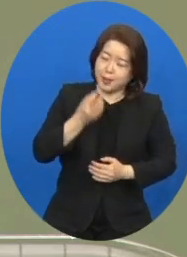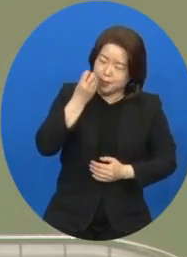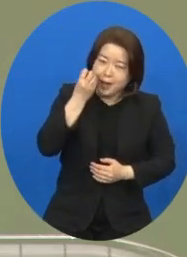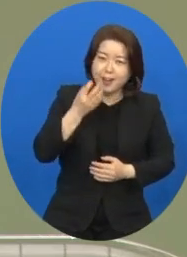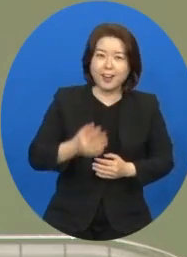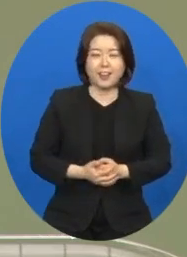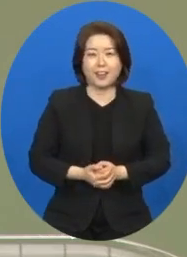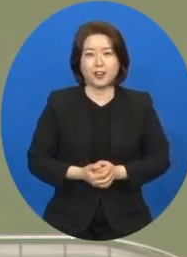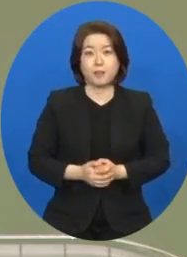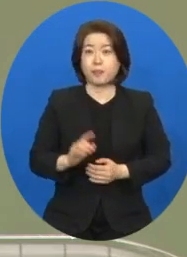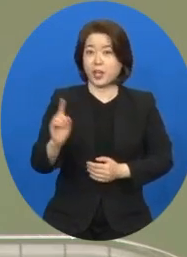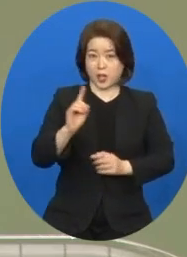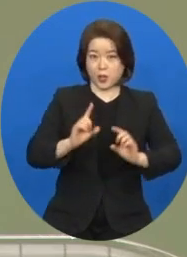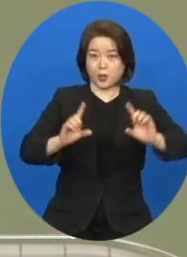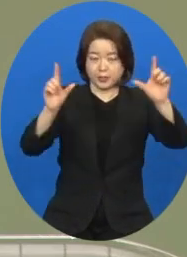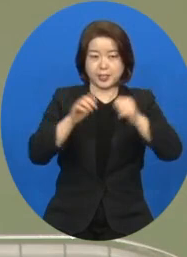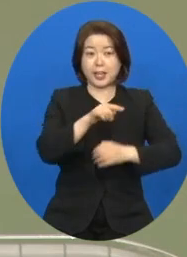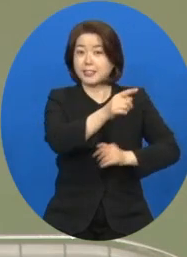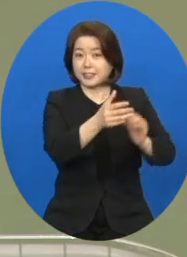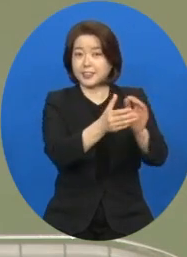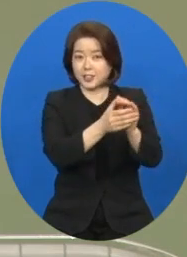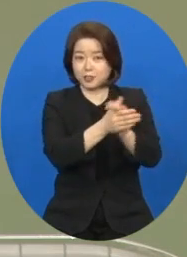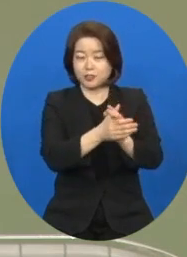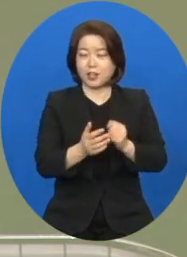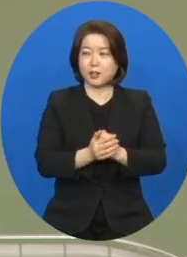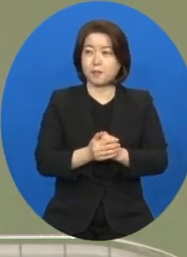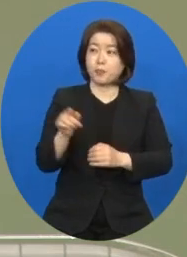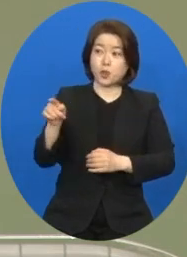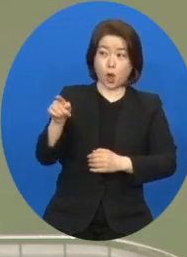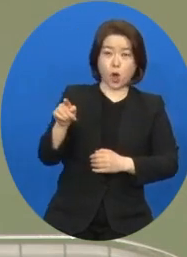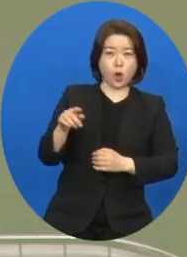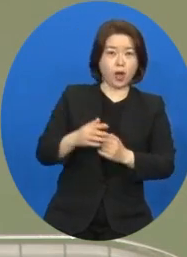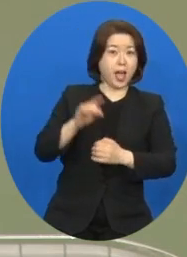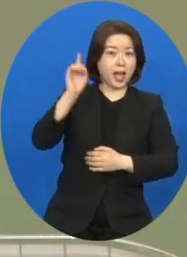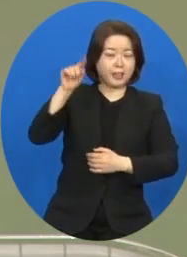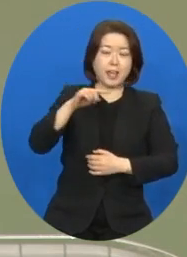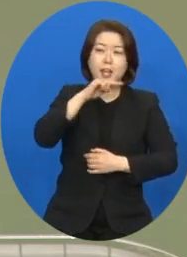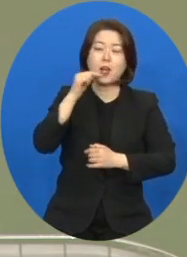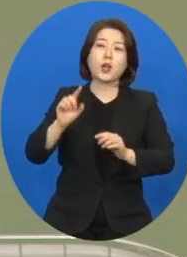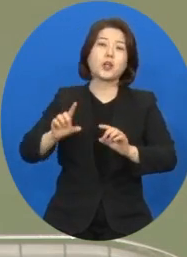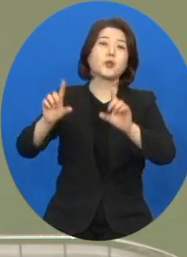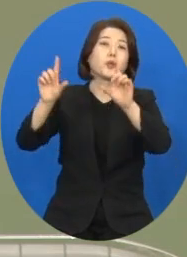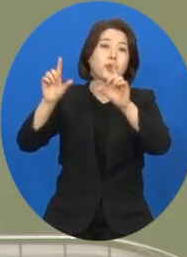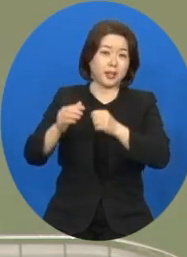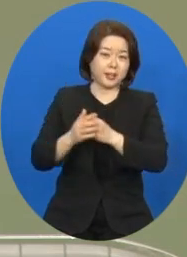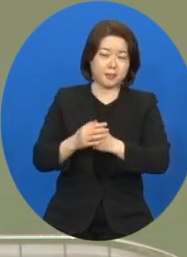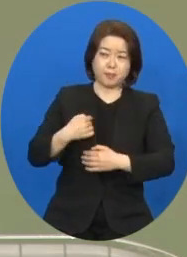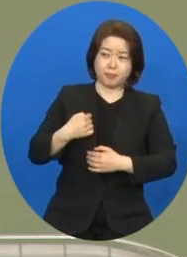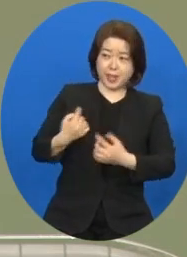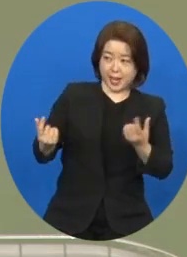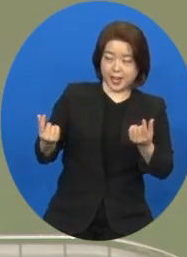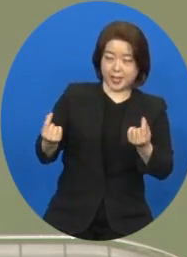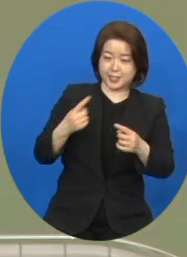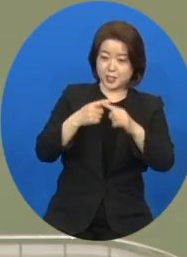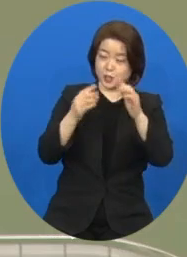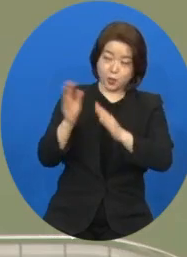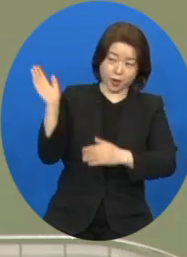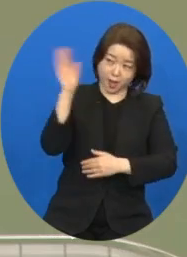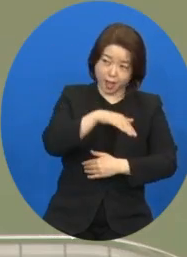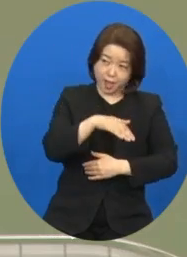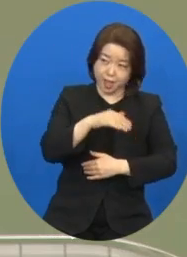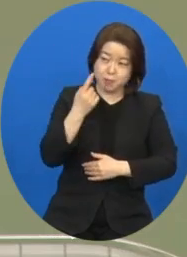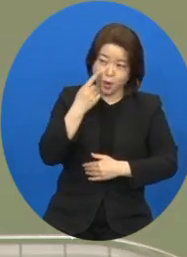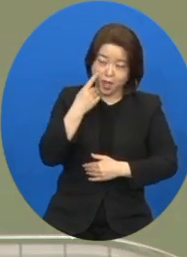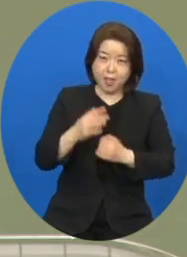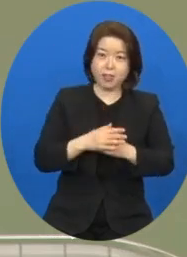그런데 어느 날 그 아이가 너 내일 일요일인데 너 나하고 같이 교회 안 나갈래?